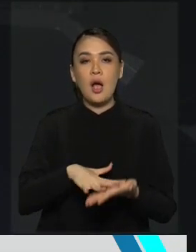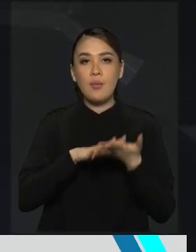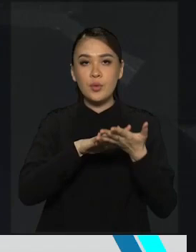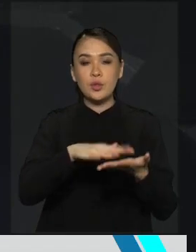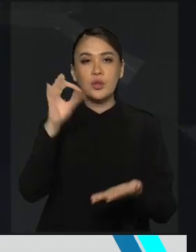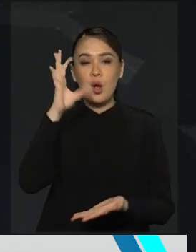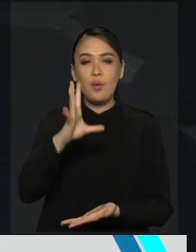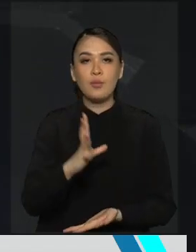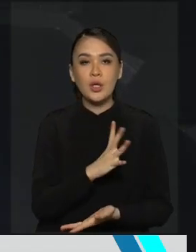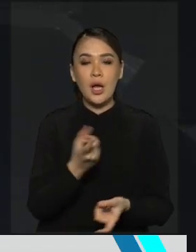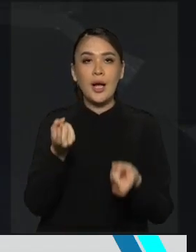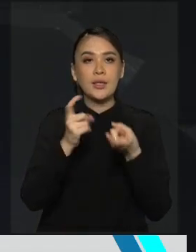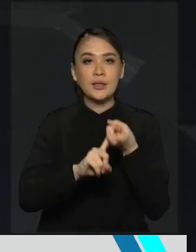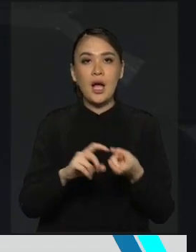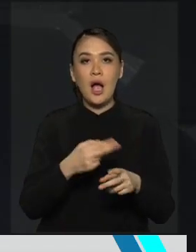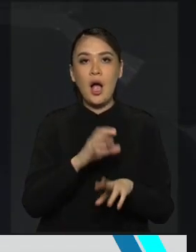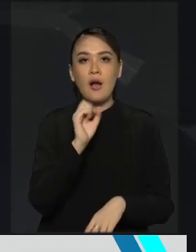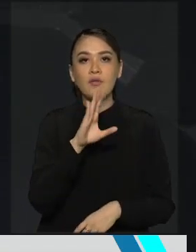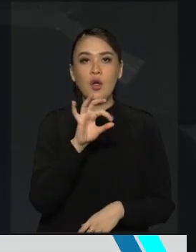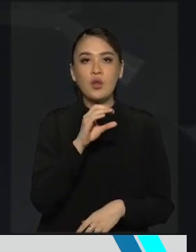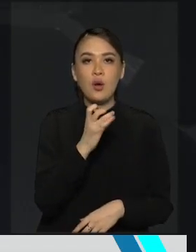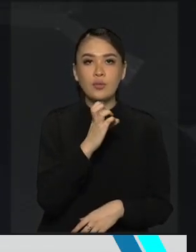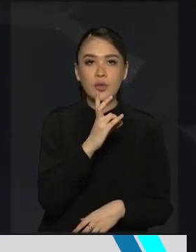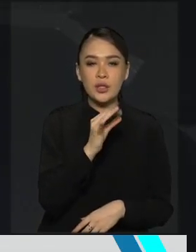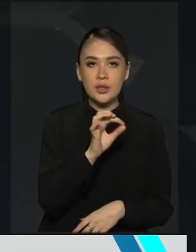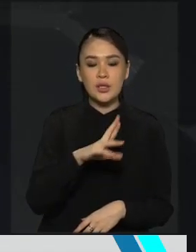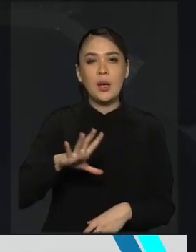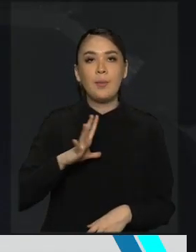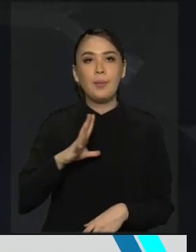Он касался автономности питания